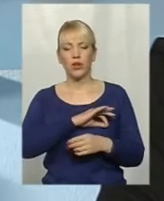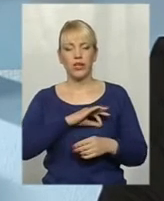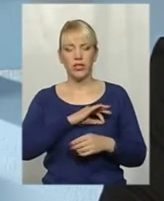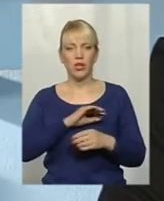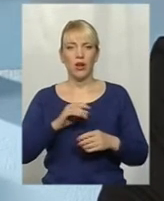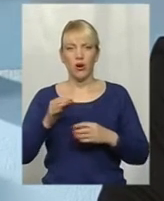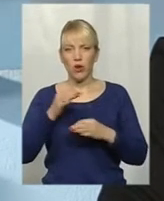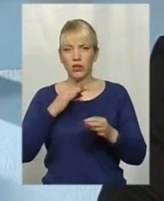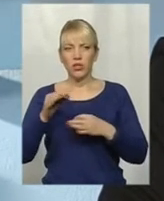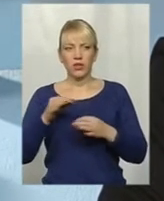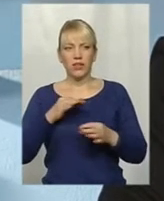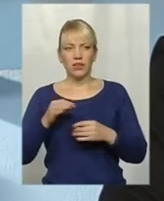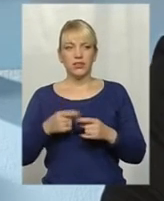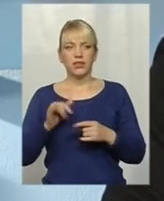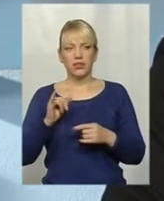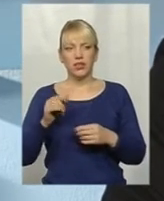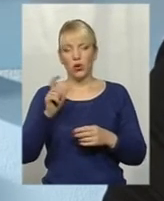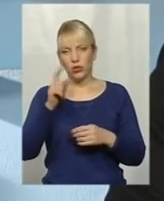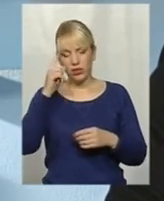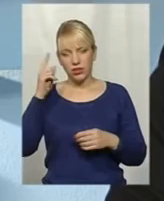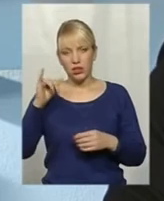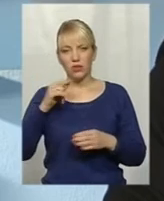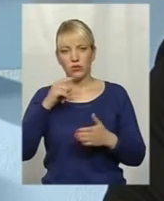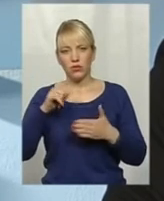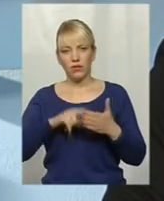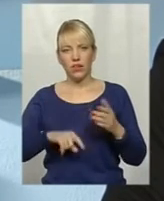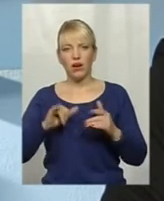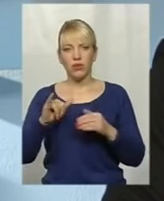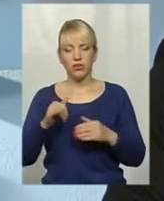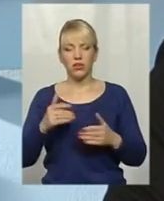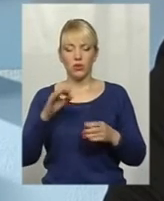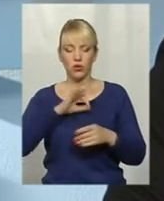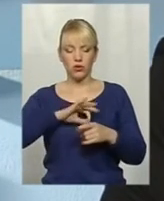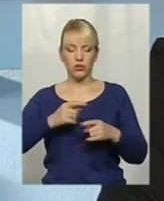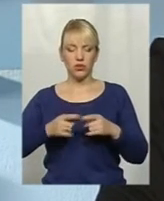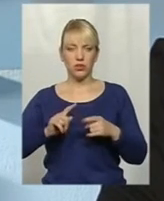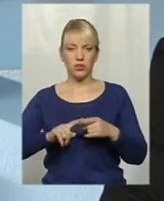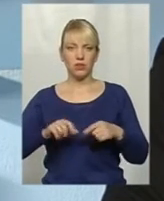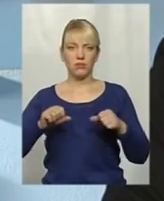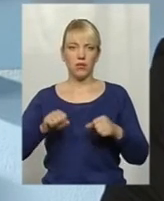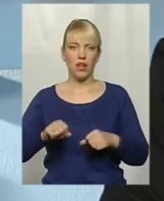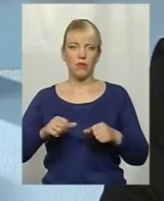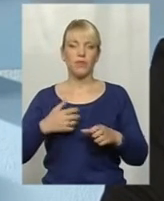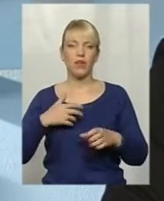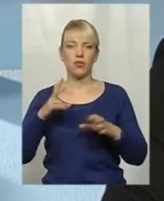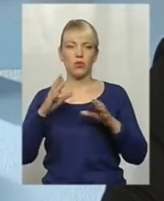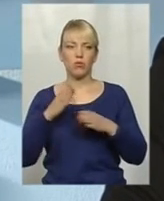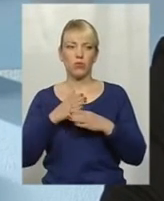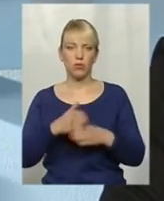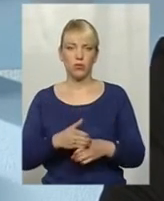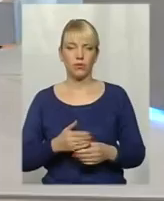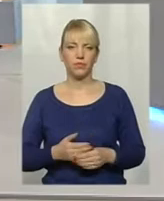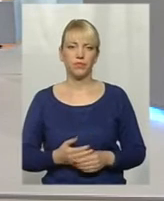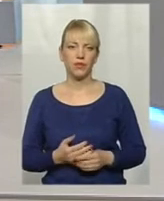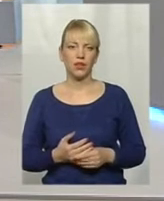роз'яснень законодавства. Так, люди знають, люди довіряють і користуються своїм правом на правову допомогу. Людмила